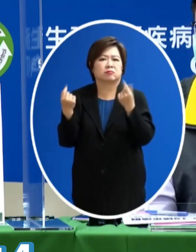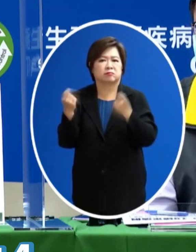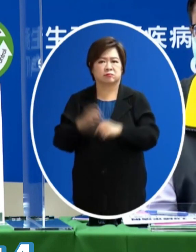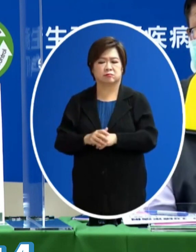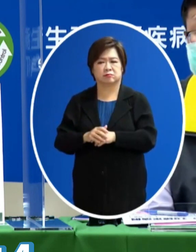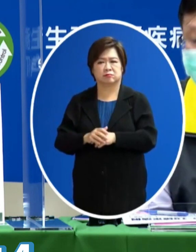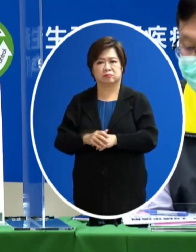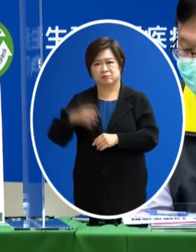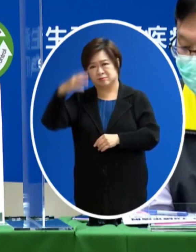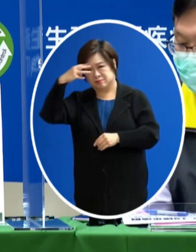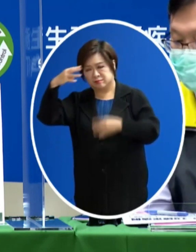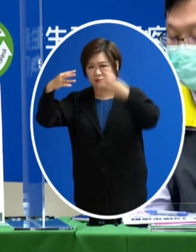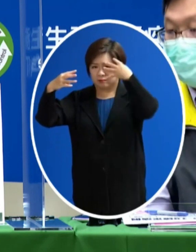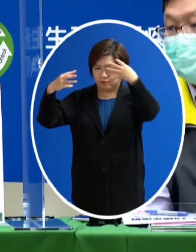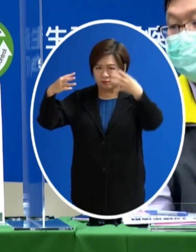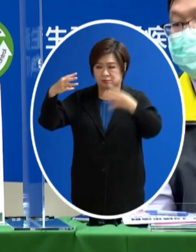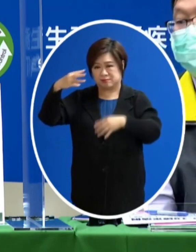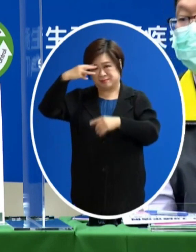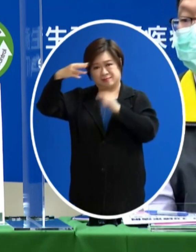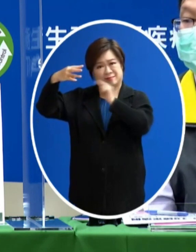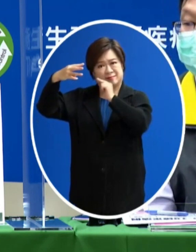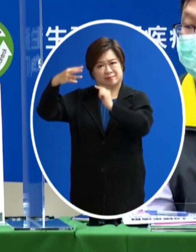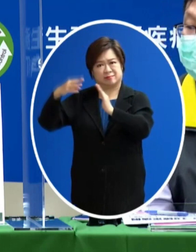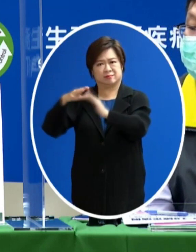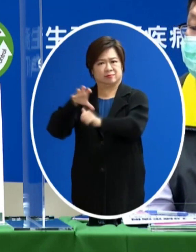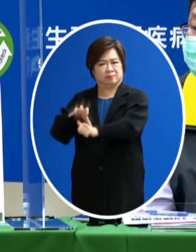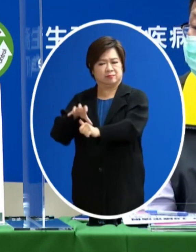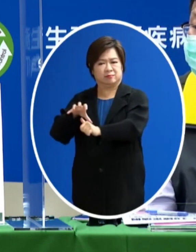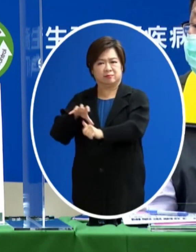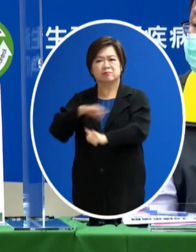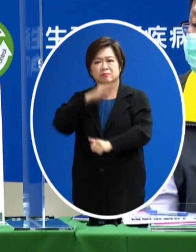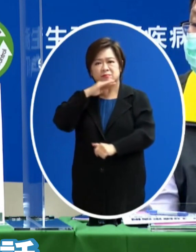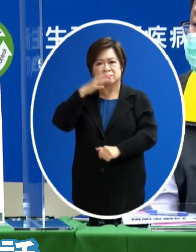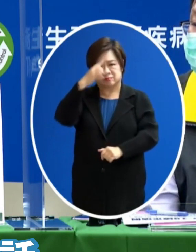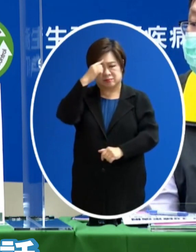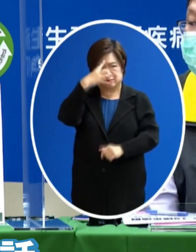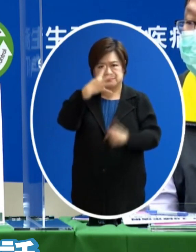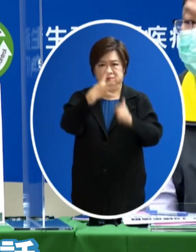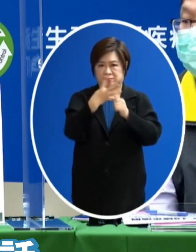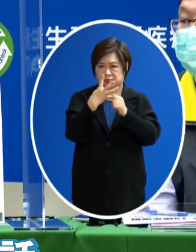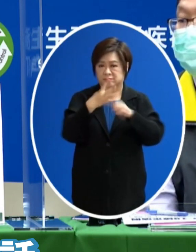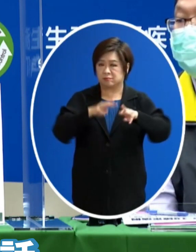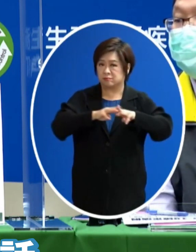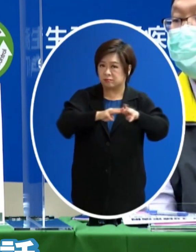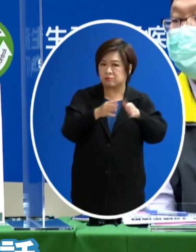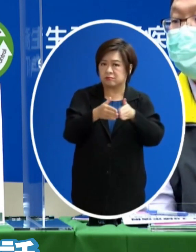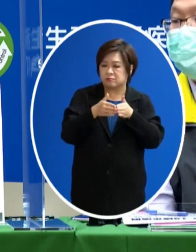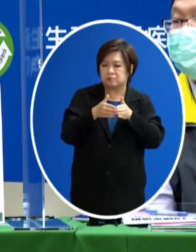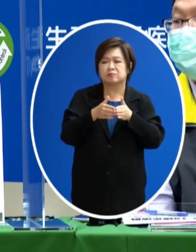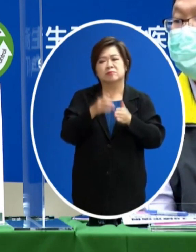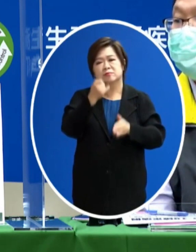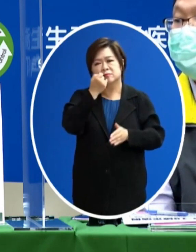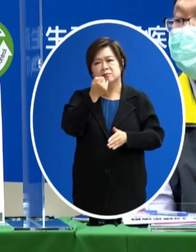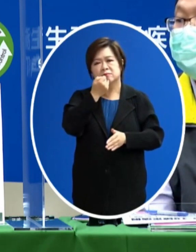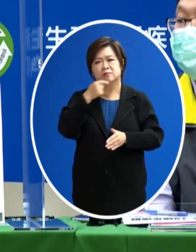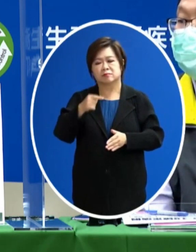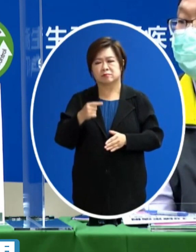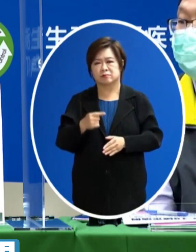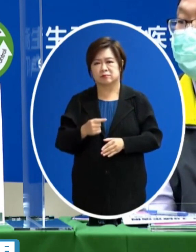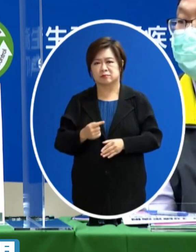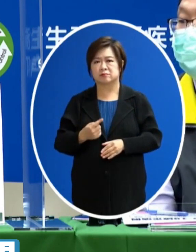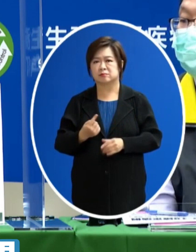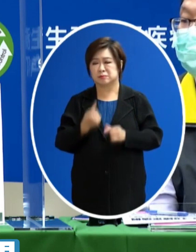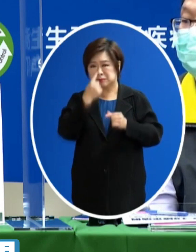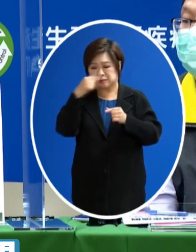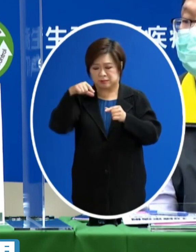来就是3+4，三天是强制隔离，那四天以后，如果有需要出门的话，那验阴可以去，